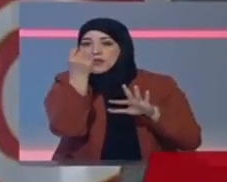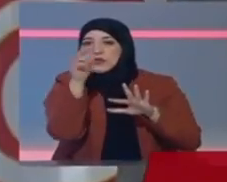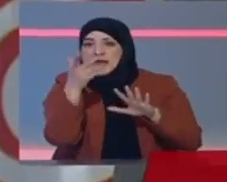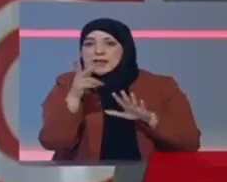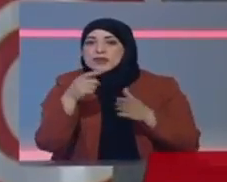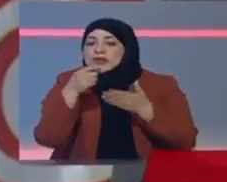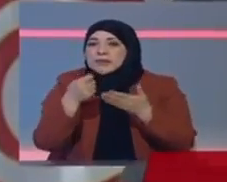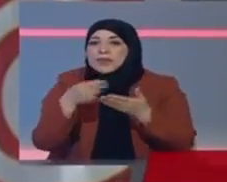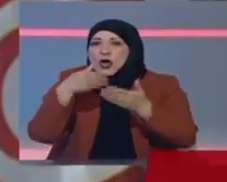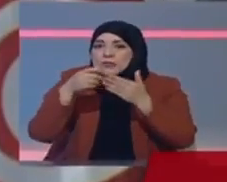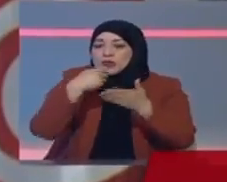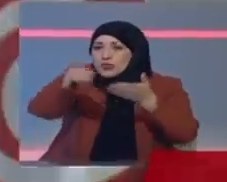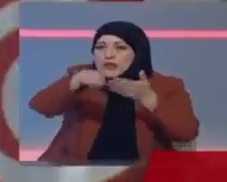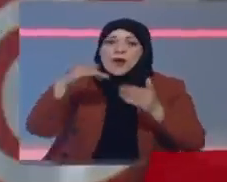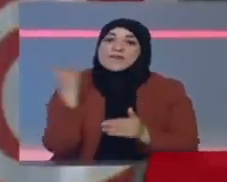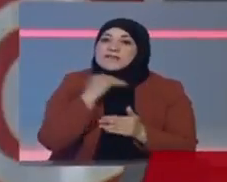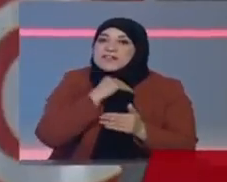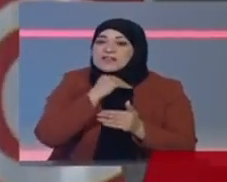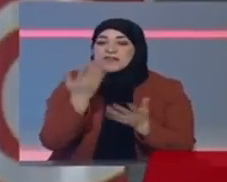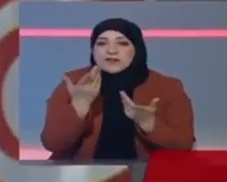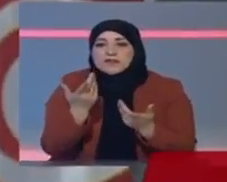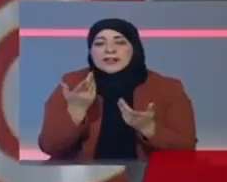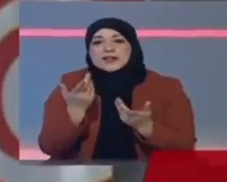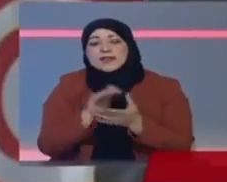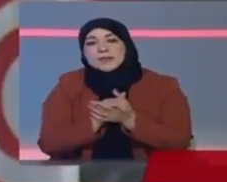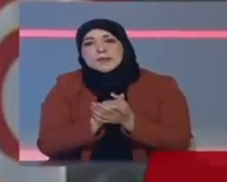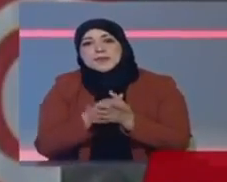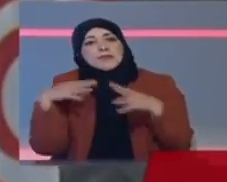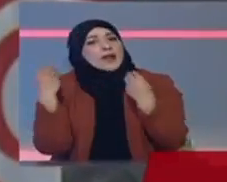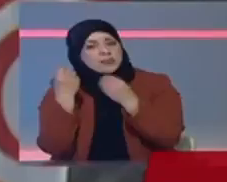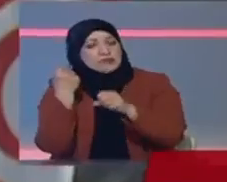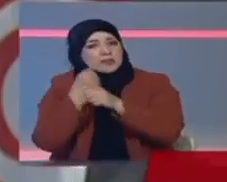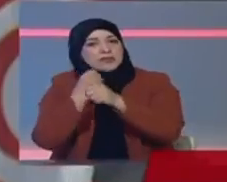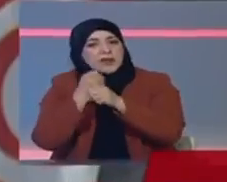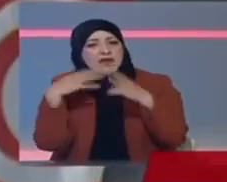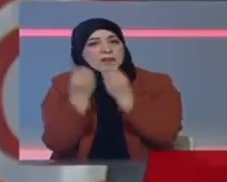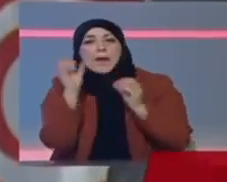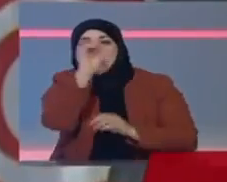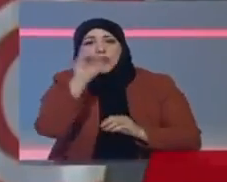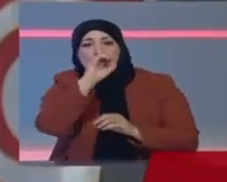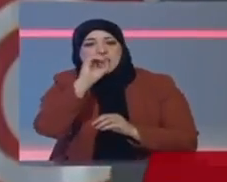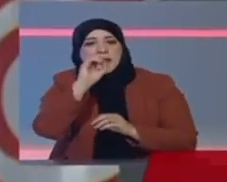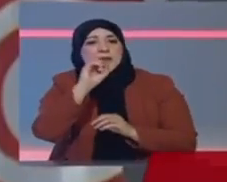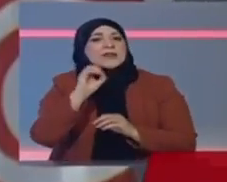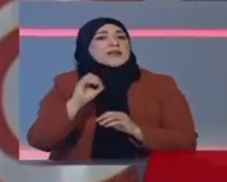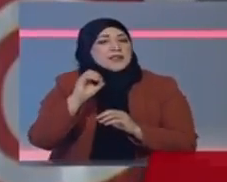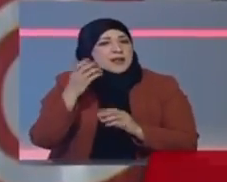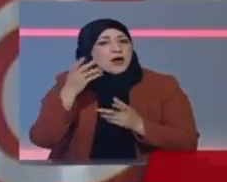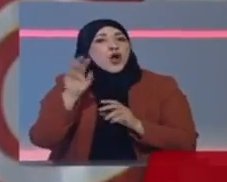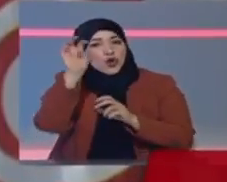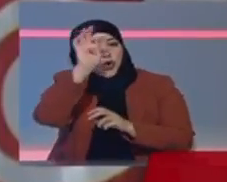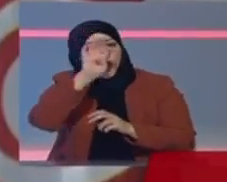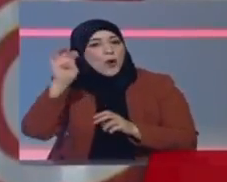سيتم صرفها بصفه فوريه مع منظمه الامم المتحده خاصه ممثلا في تونس لتوفير